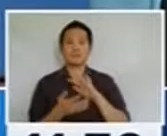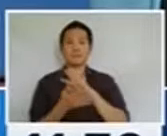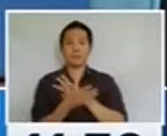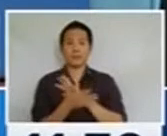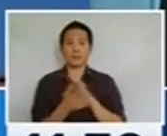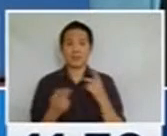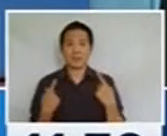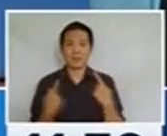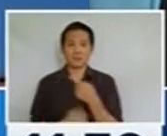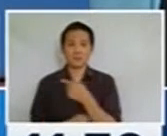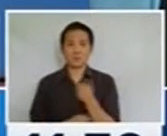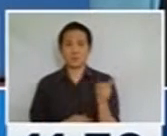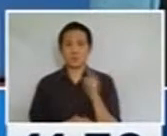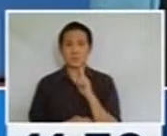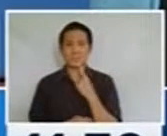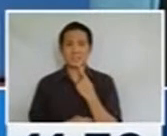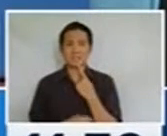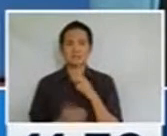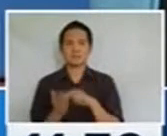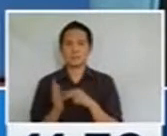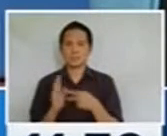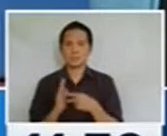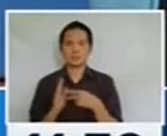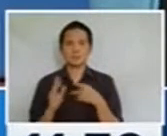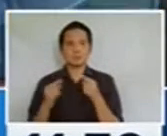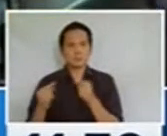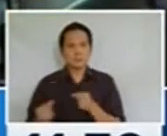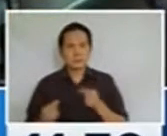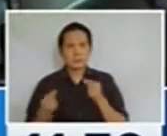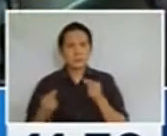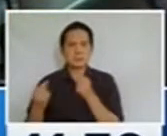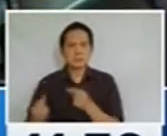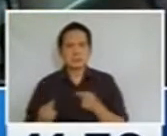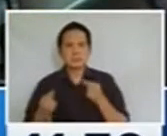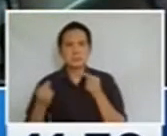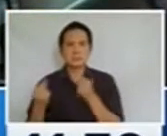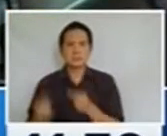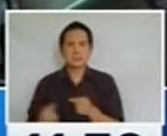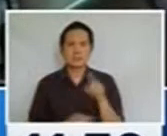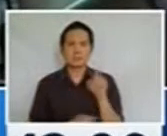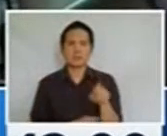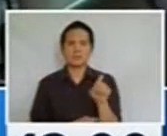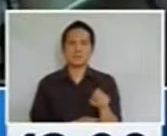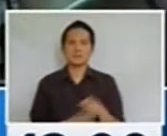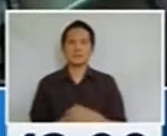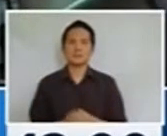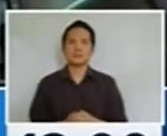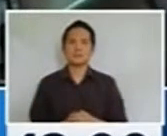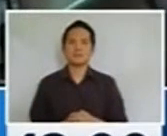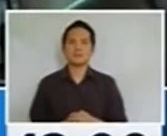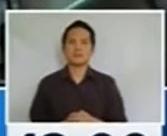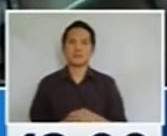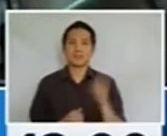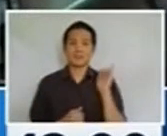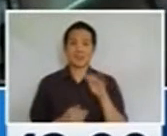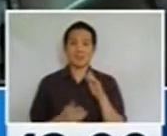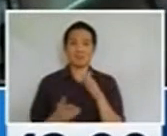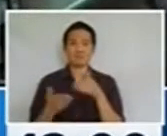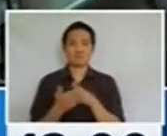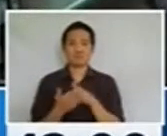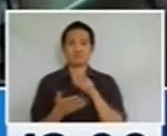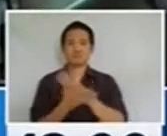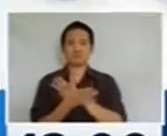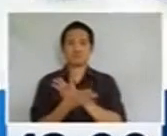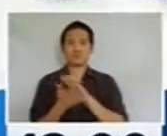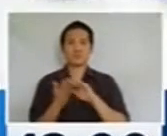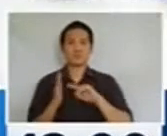impormasyon na mahalagang malaman ng ating mga kababayan. Ang public briefing ay hatid sa inyo na iba't ibang sangay ng Presidential